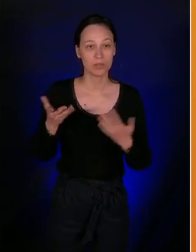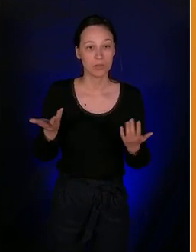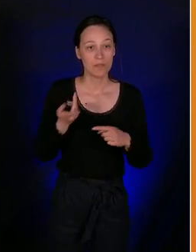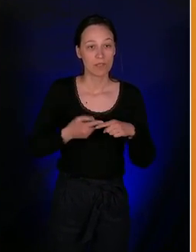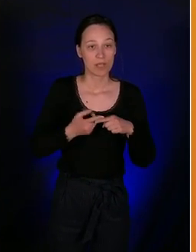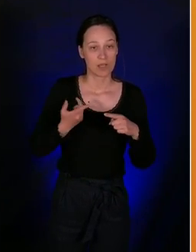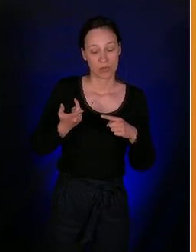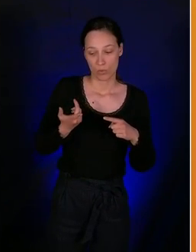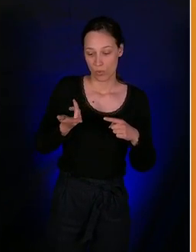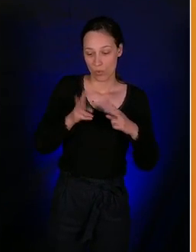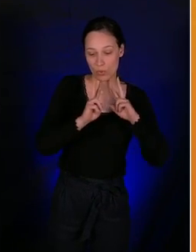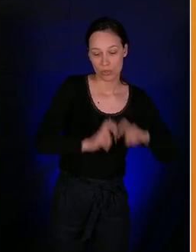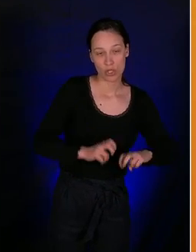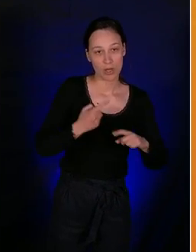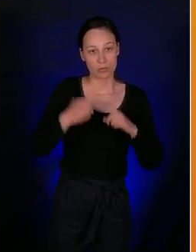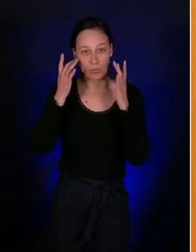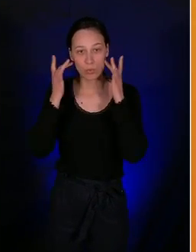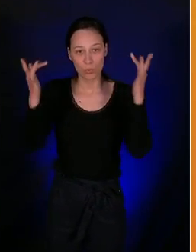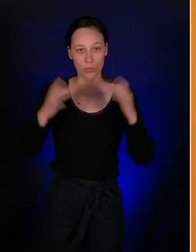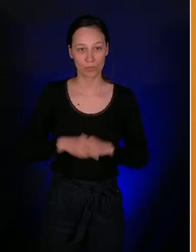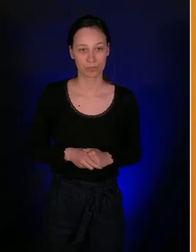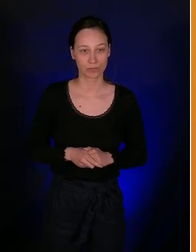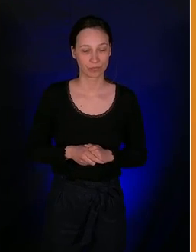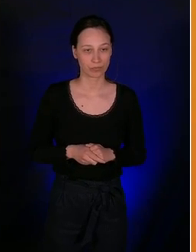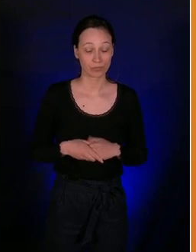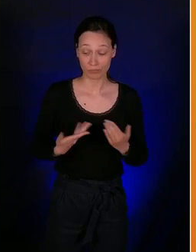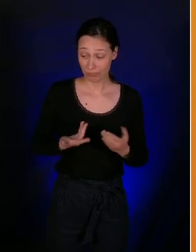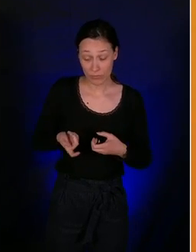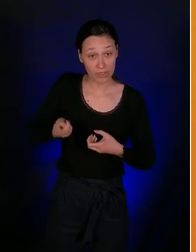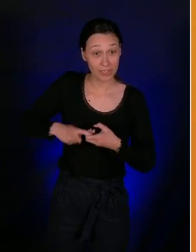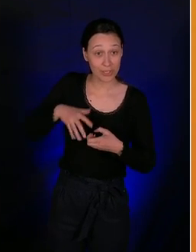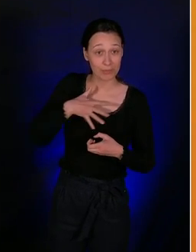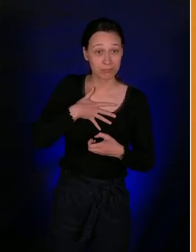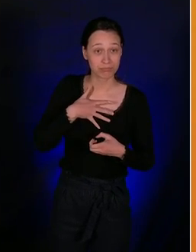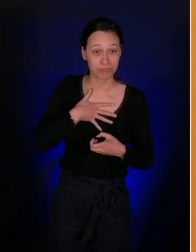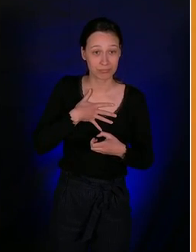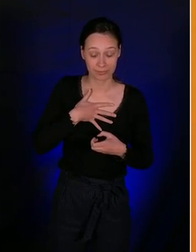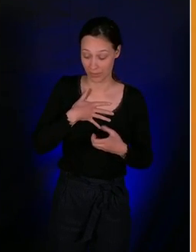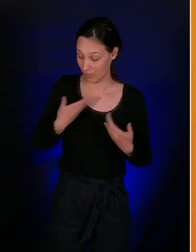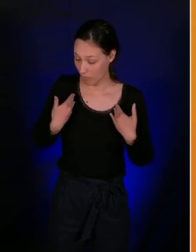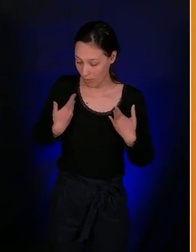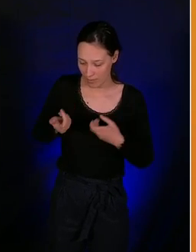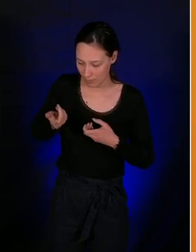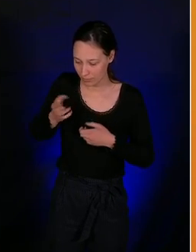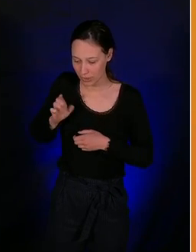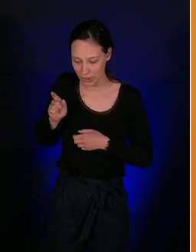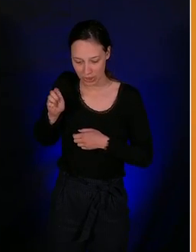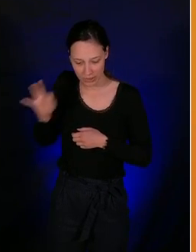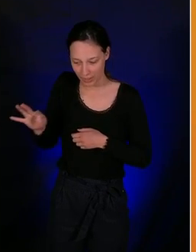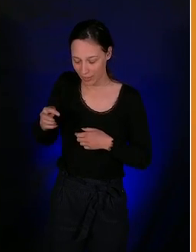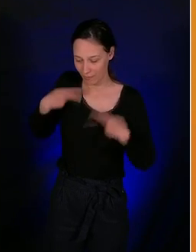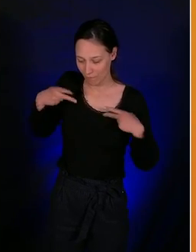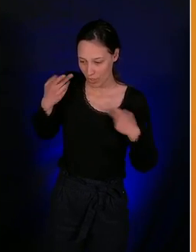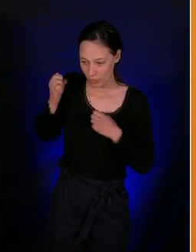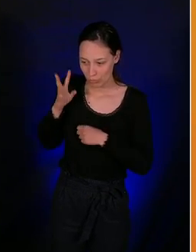de l'Éducation, de la Recherche et de la Culture. Ma CGT, celle que je vis et fais vivre chaque jour dans mon